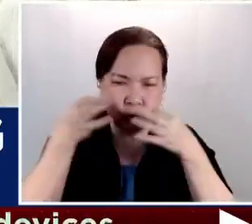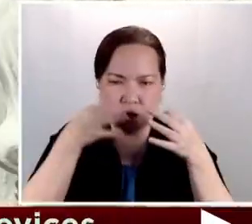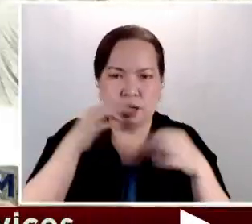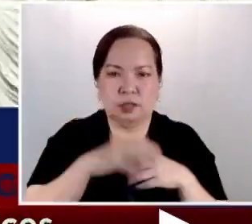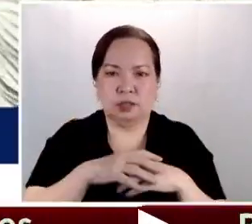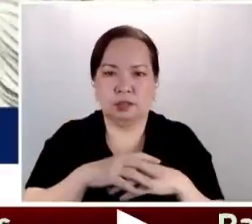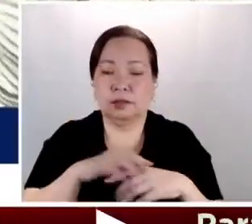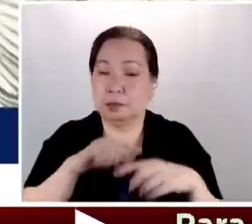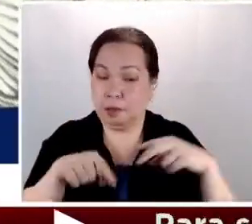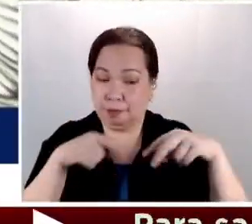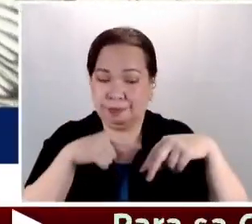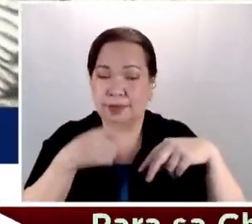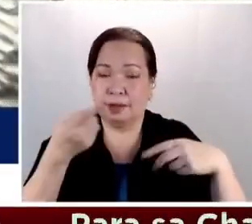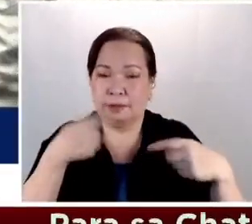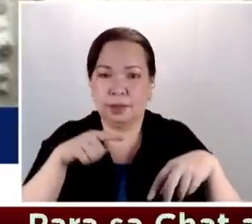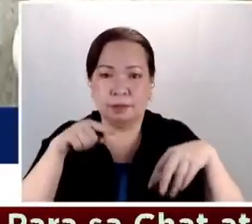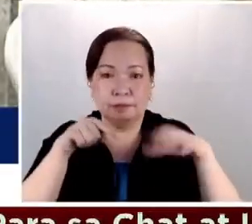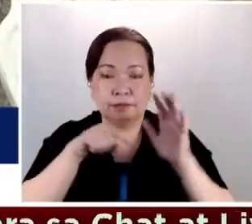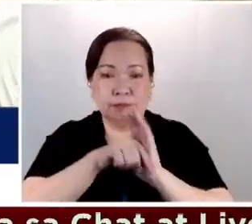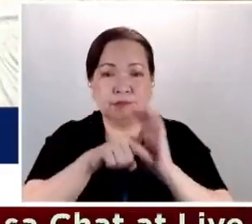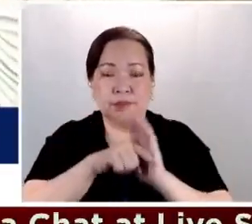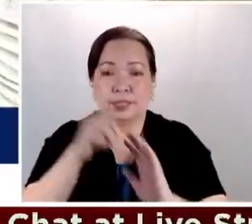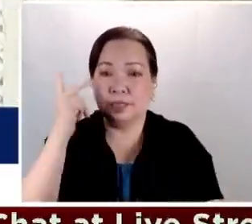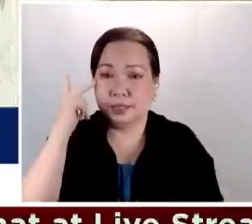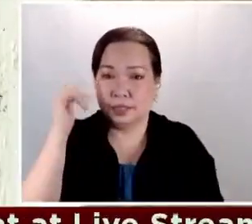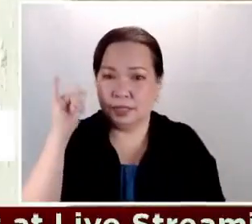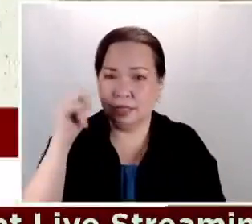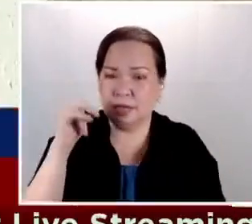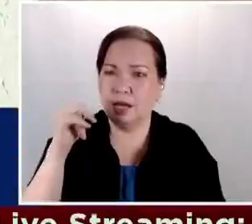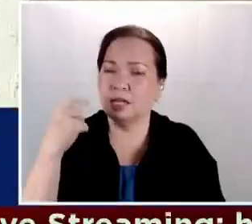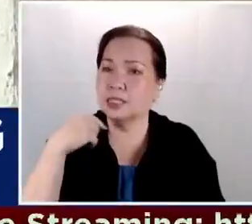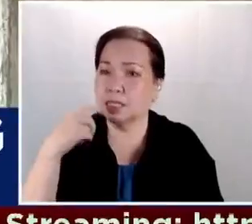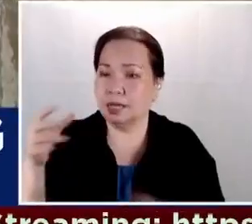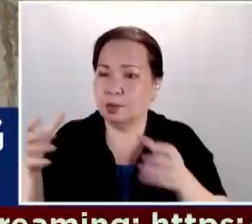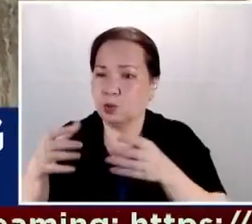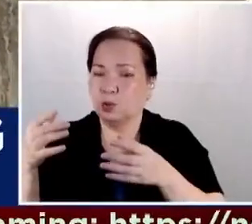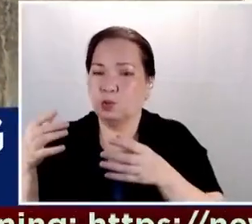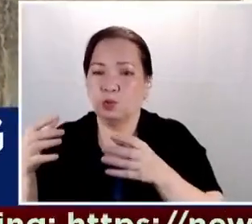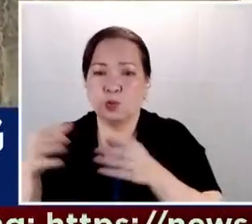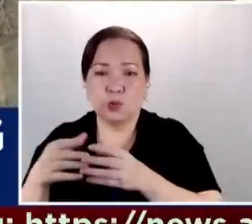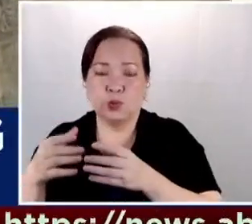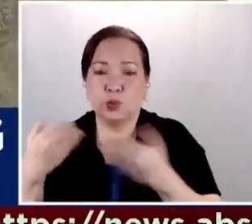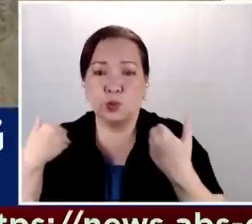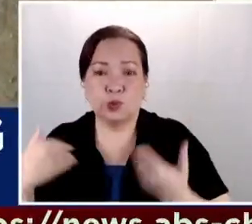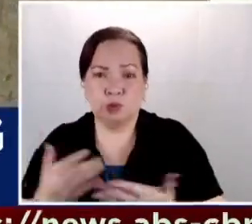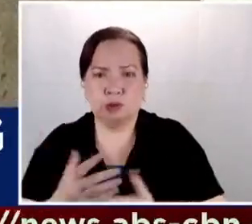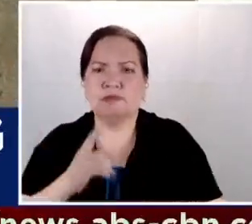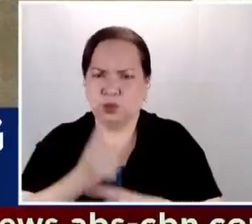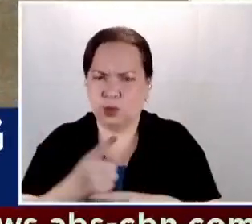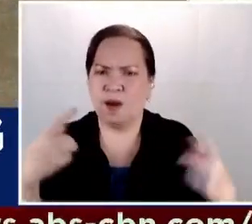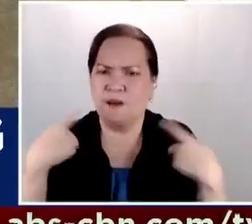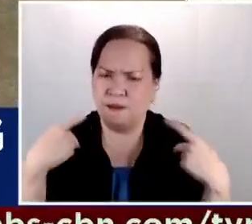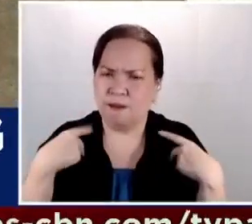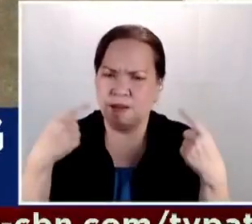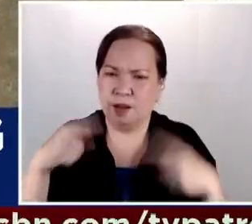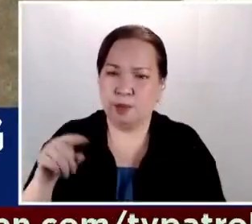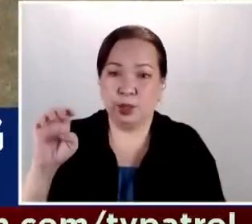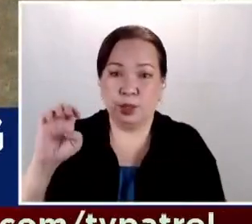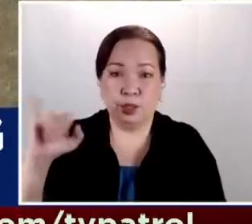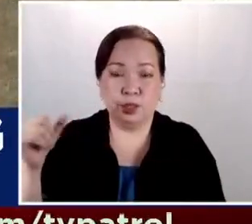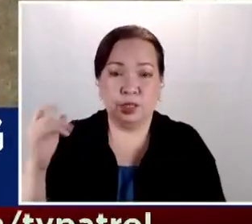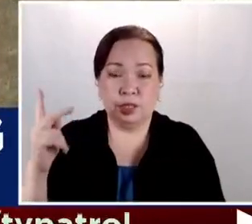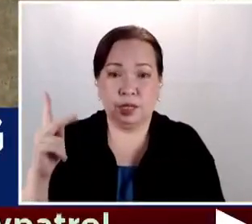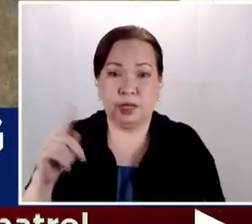ay itinuturing ng mga human rights groups na patunay na may extrajudicial killings na nangyayari sa bansa. Pero para sa gobyerno,